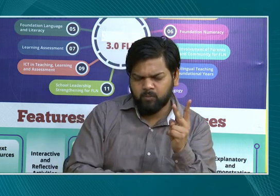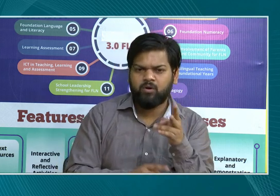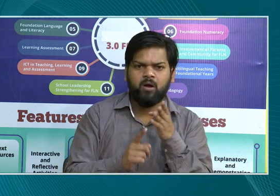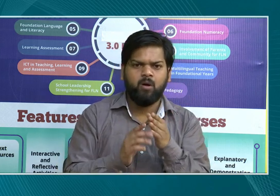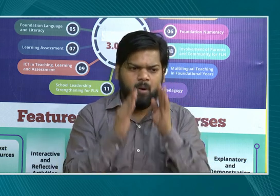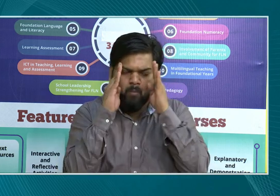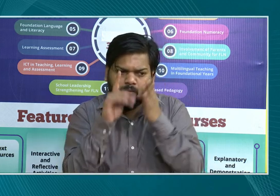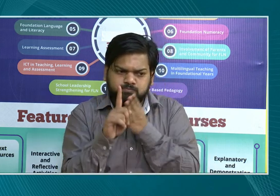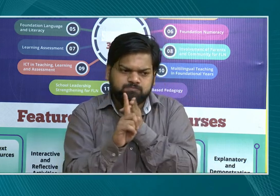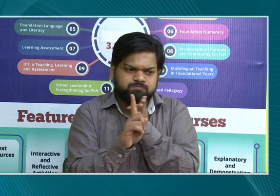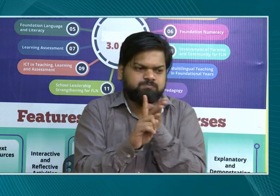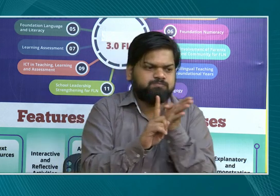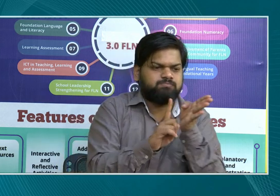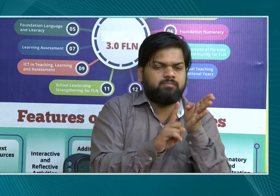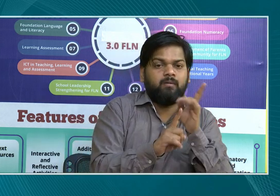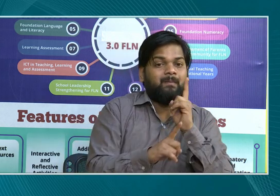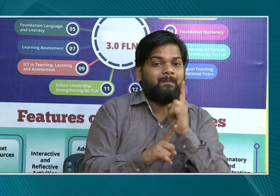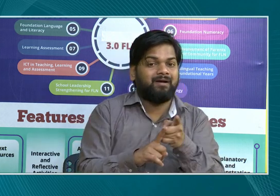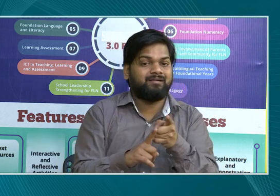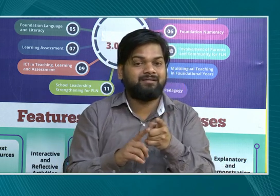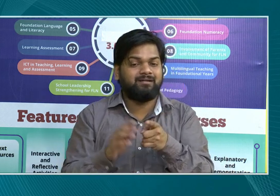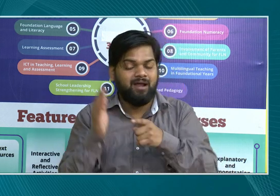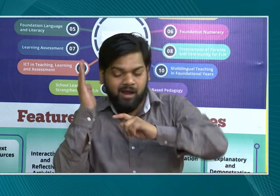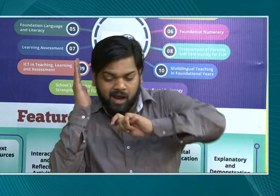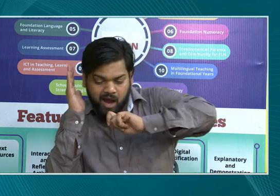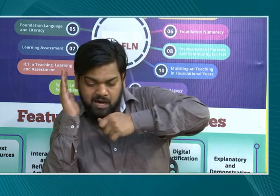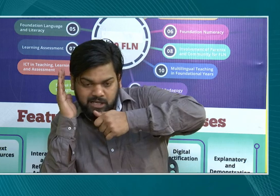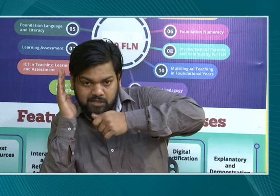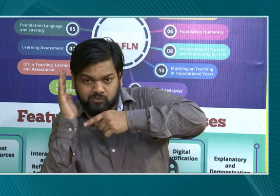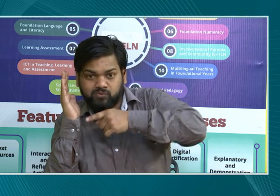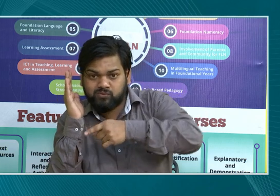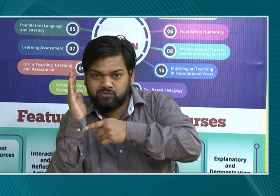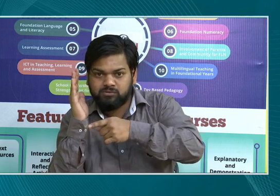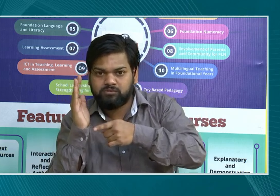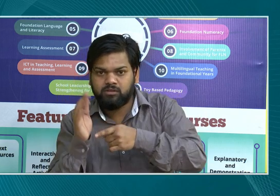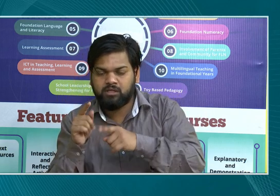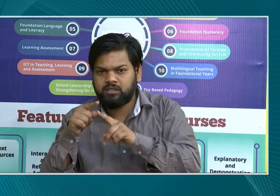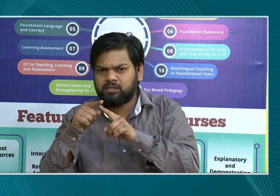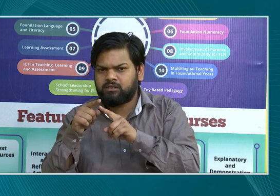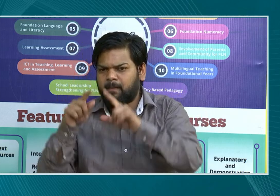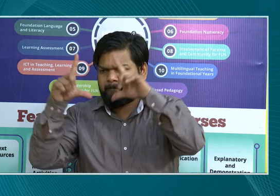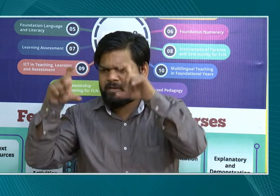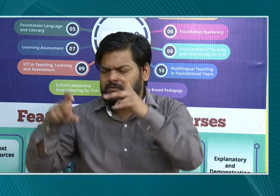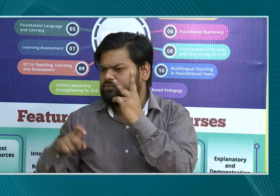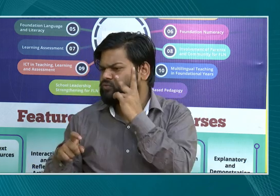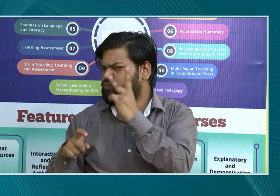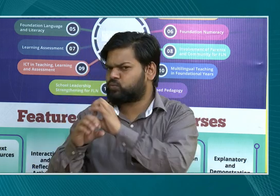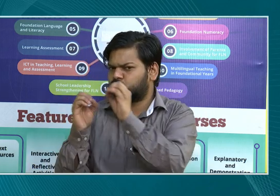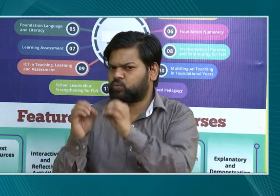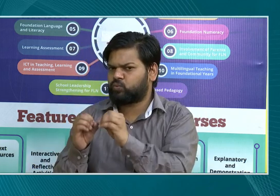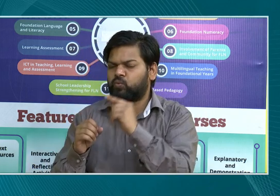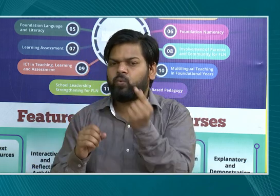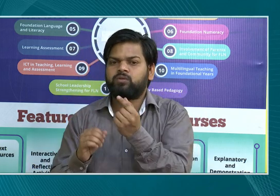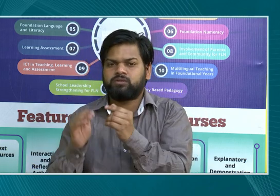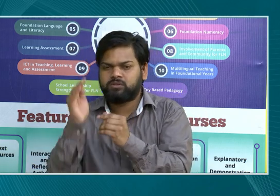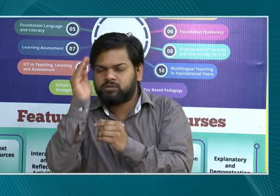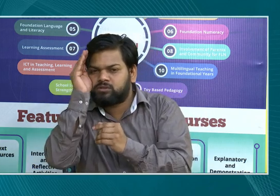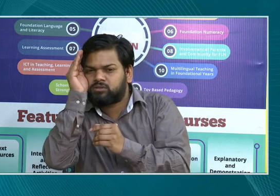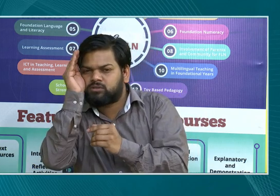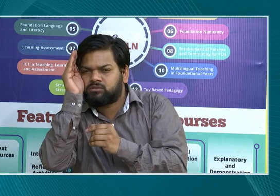तो लेकिन रेडियो के अंदर क्योंकि हम तस्वीर नहीं देख रहे हैं सुन रहे हैं तो एक अच्छी कंसंट्रेशन बंटी है हमें उसे सिर्फ जरूर ध्यान देना चाहिए